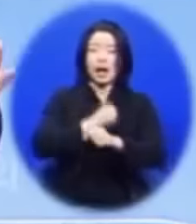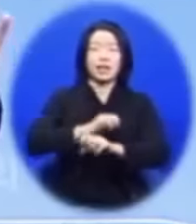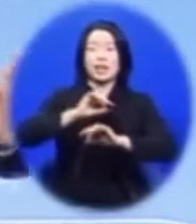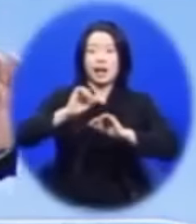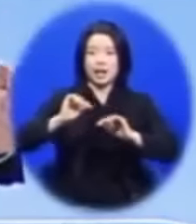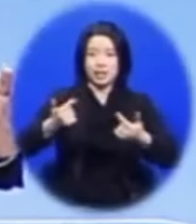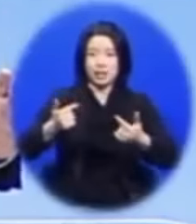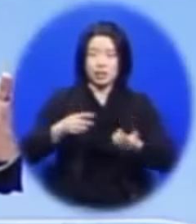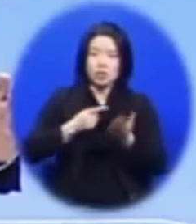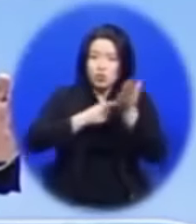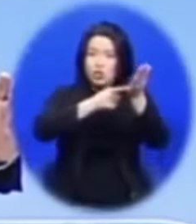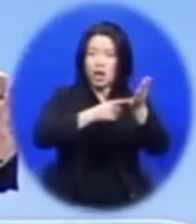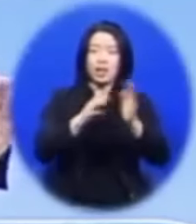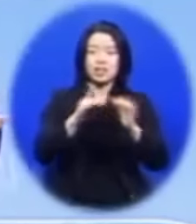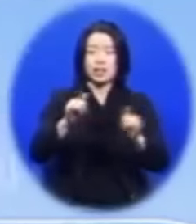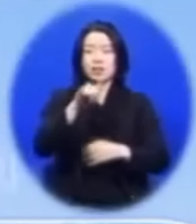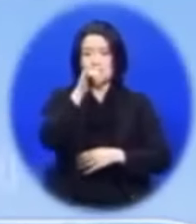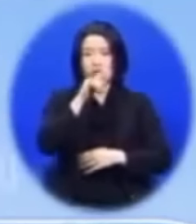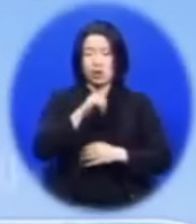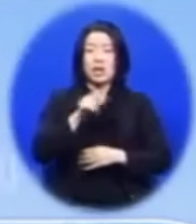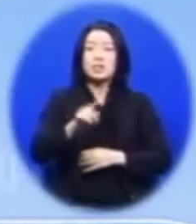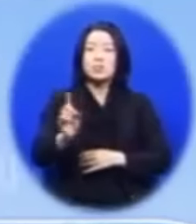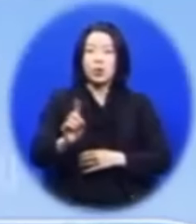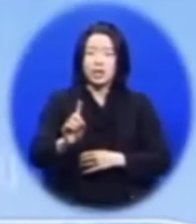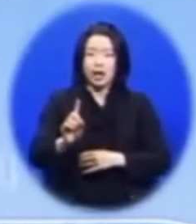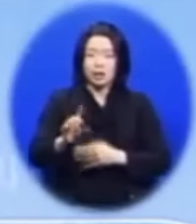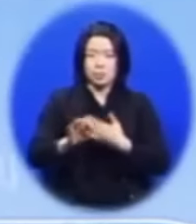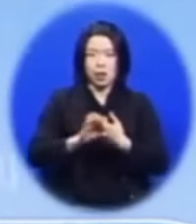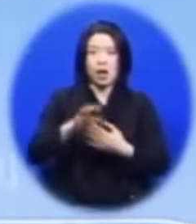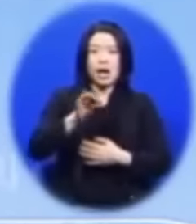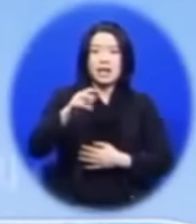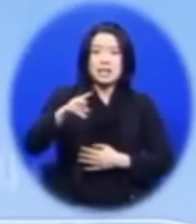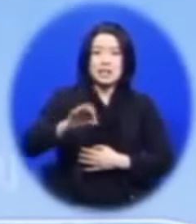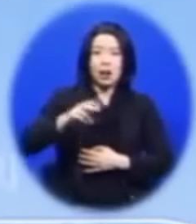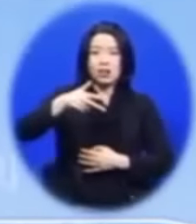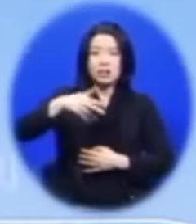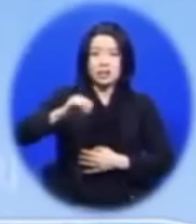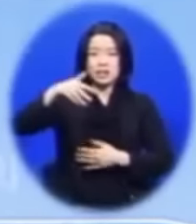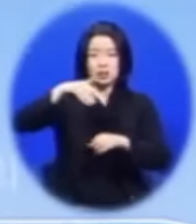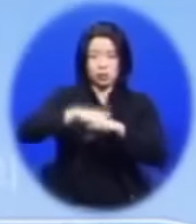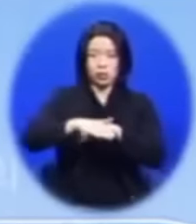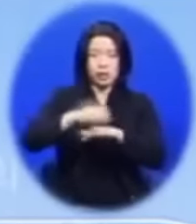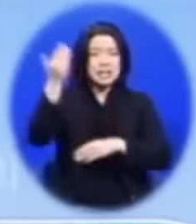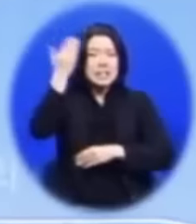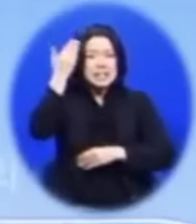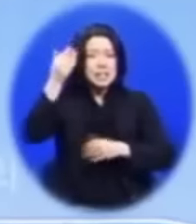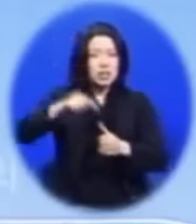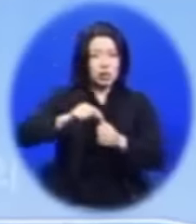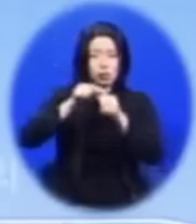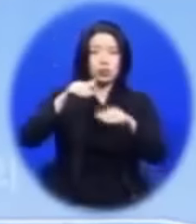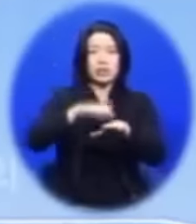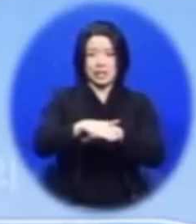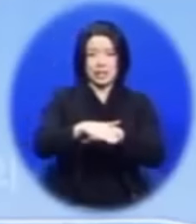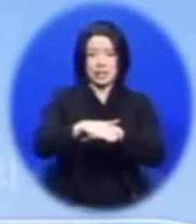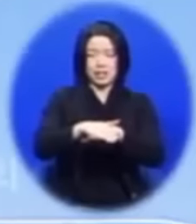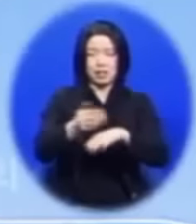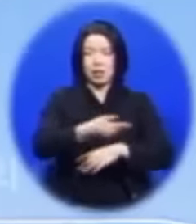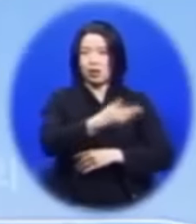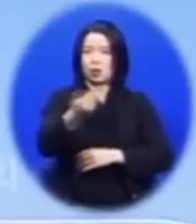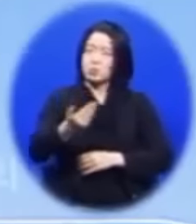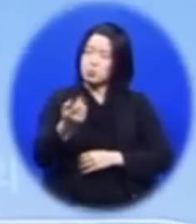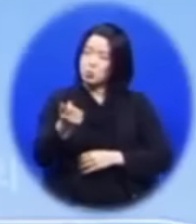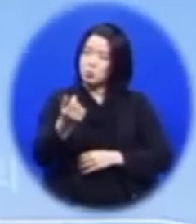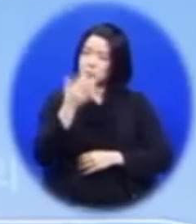이들이 어 그 사람들이 영지 주의자라고 말합니다 여러분들 중에는 좀 낯선 이야기로